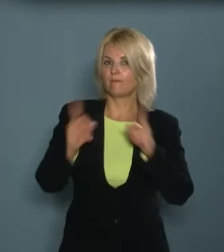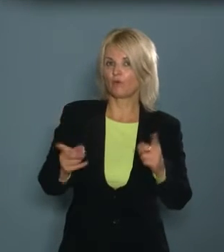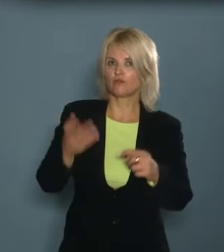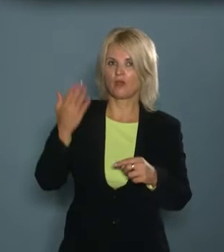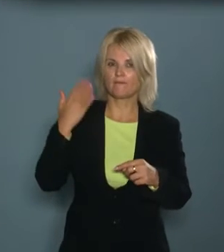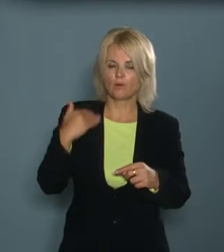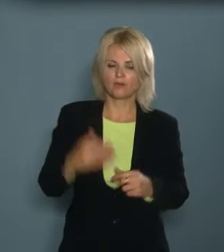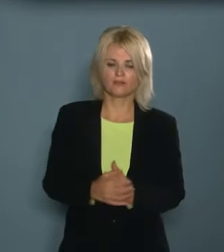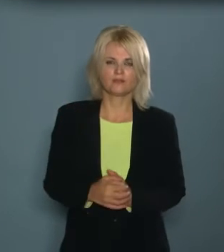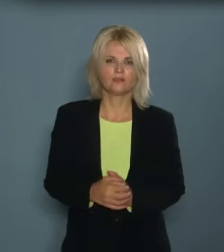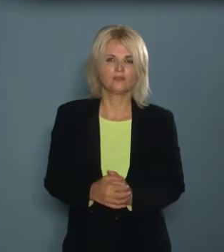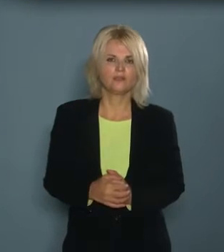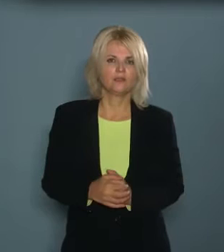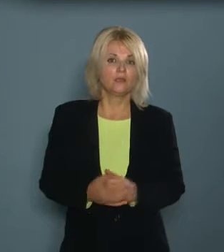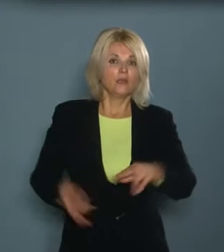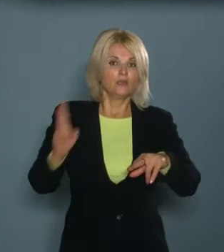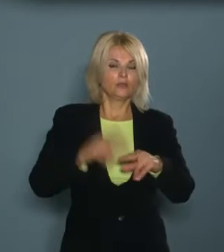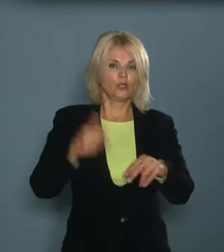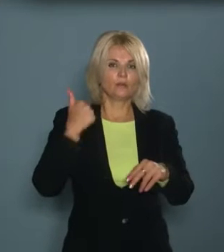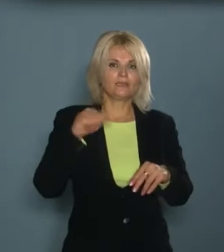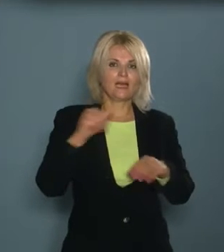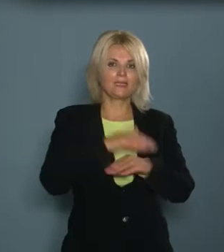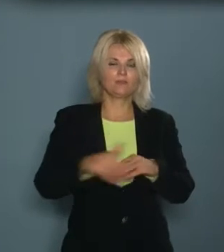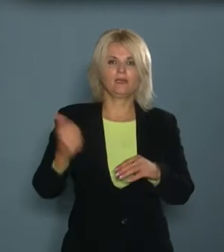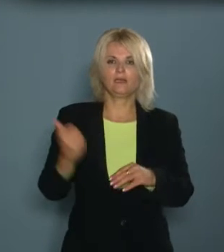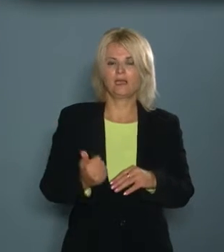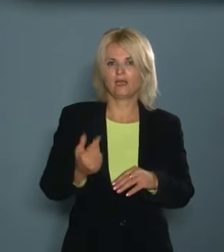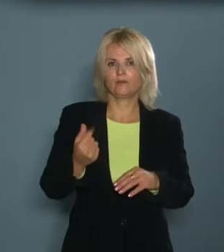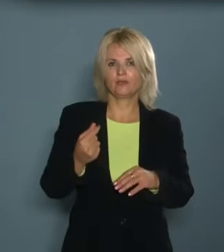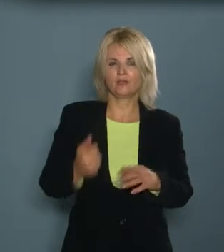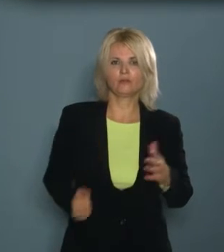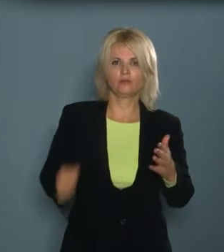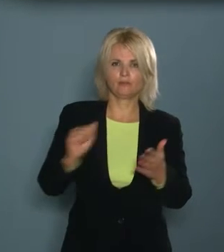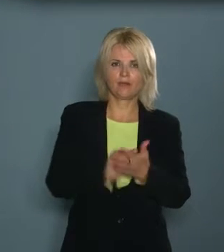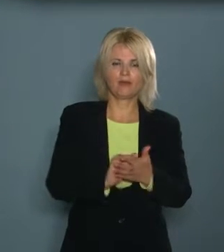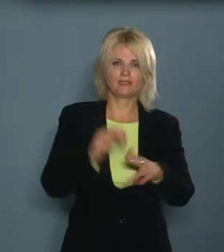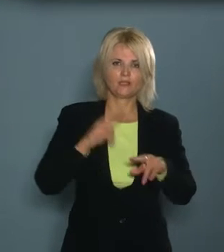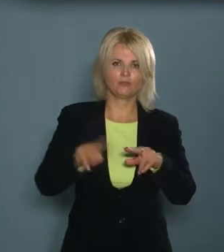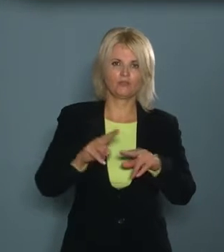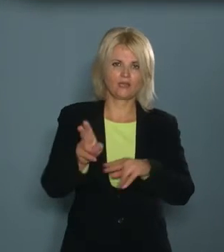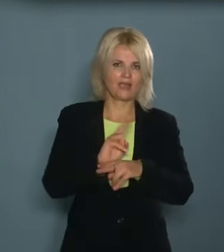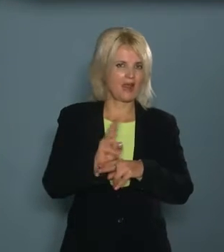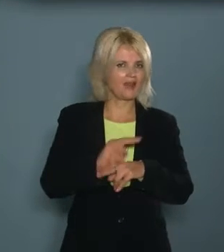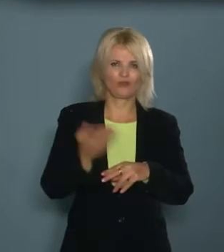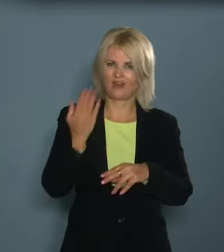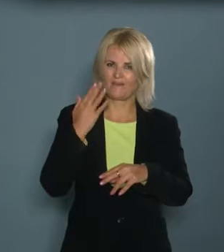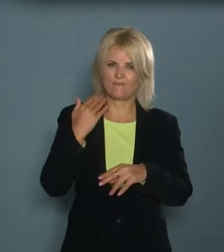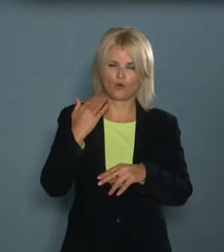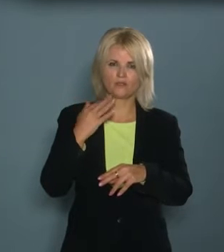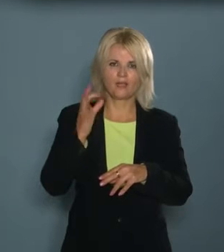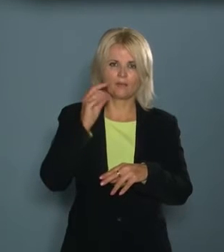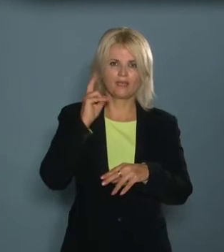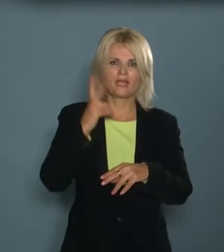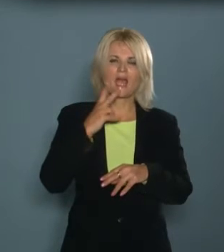volt, hogy egy több száz milliárdos beruházásnál nem volt műszaki ellenőr, vagy a műszaki ellenőr a